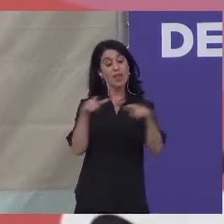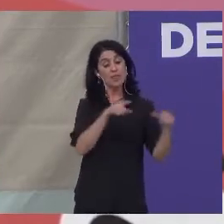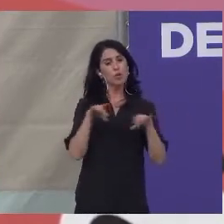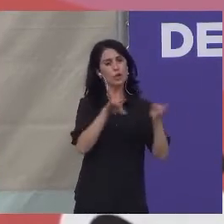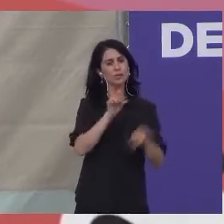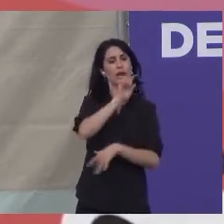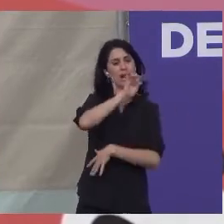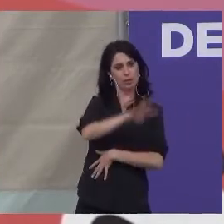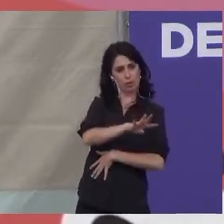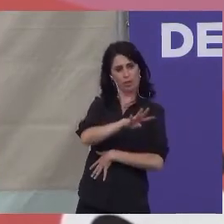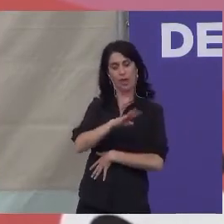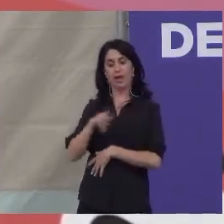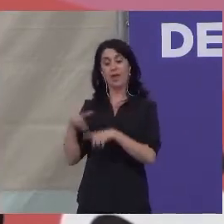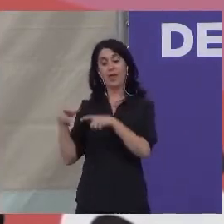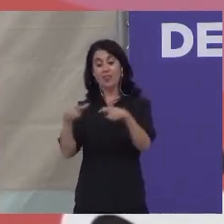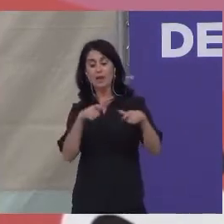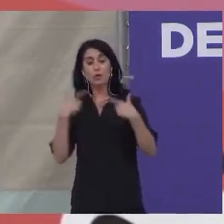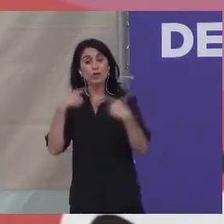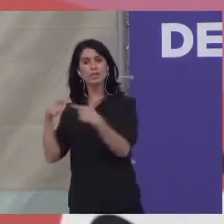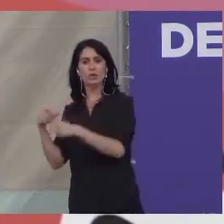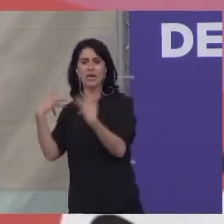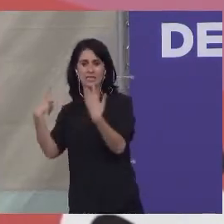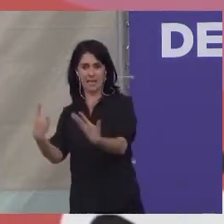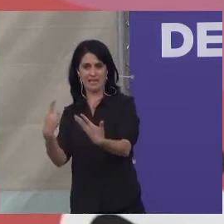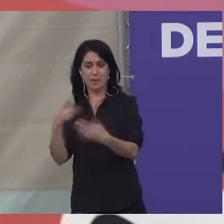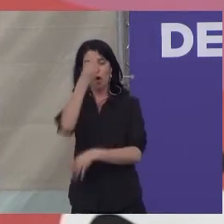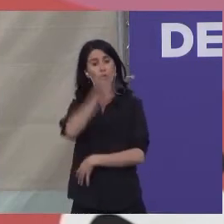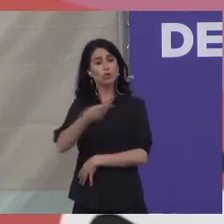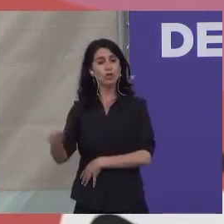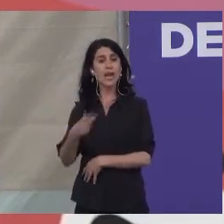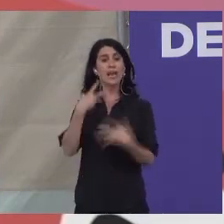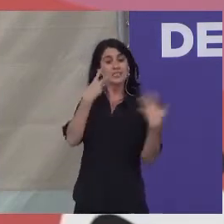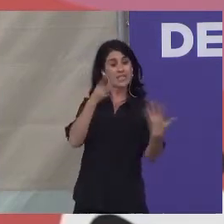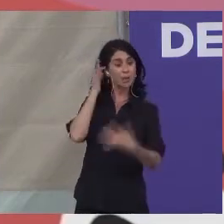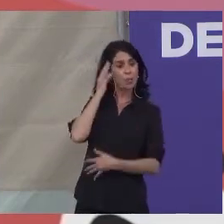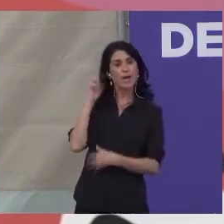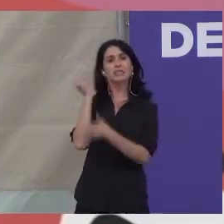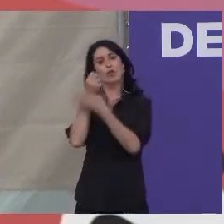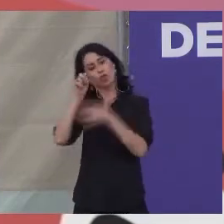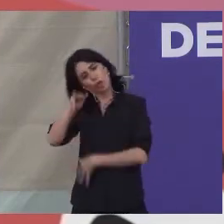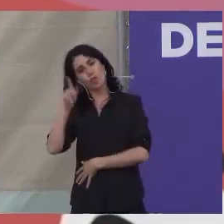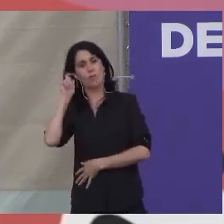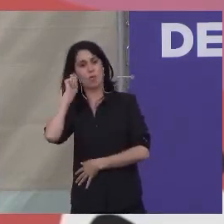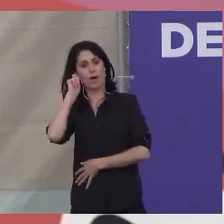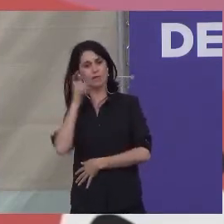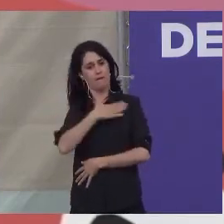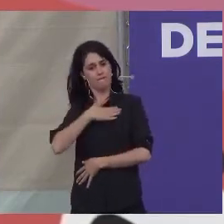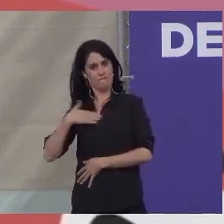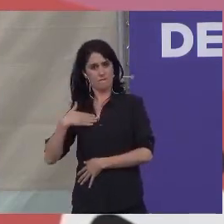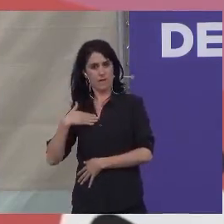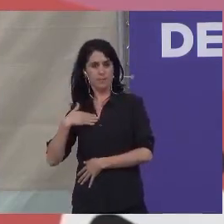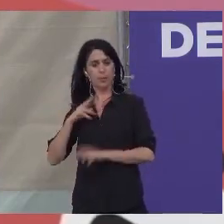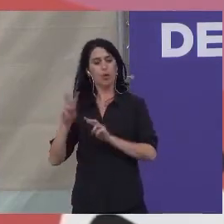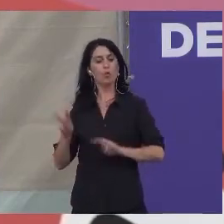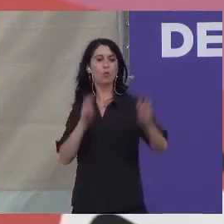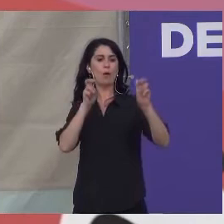territorials i 6 per cercles sectorials. En total han sigut 7 homes i 13 dones que aspiren a ocupar aquest lloc aquest nou